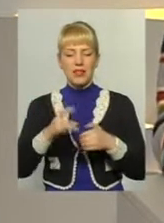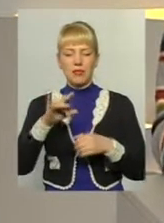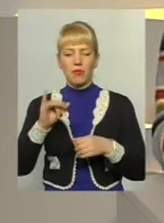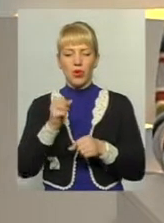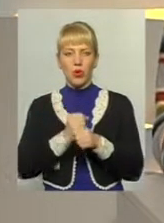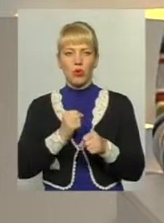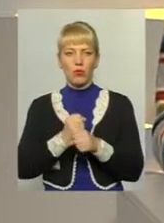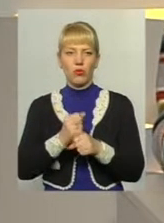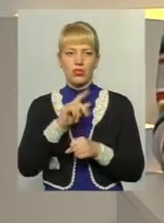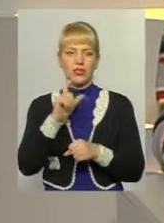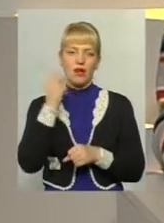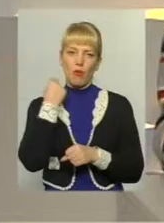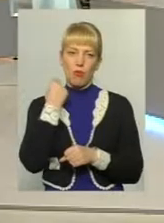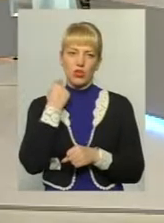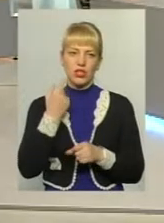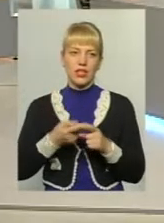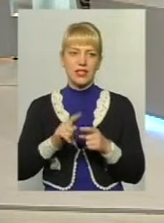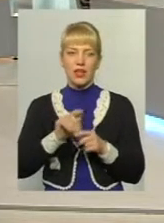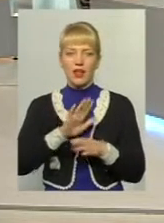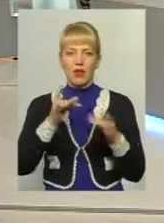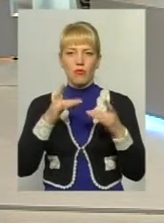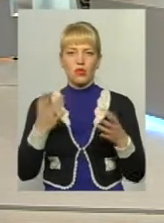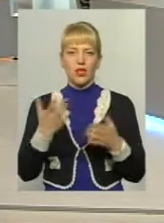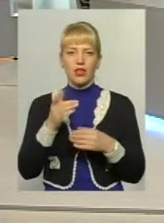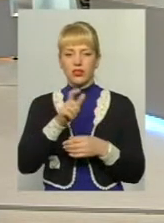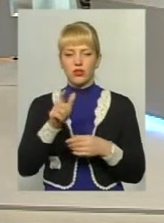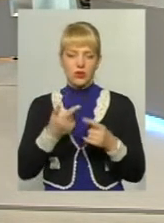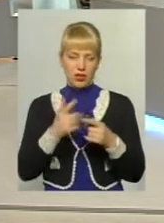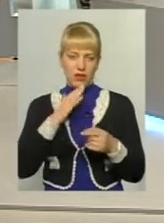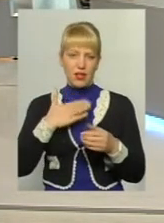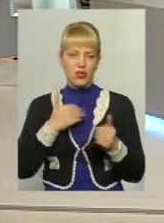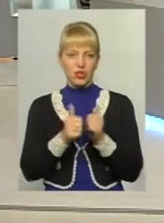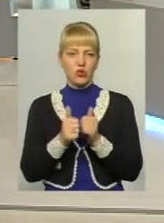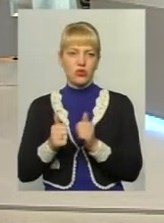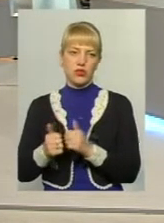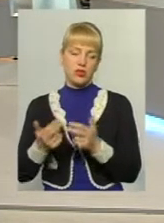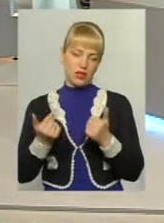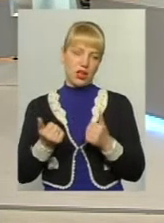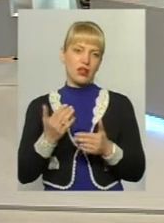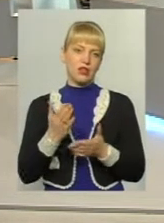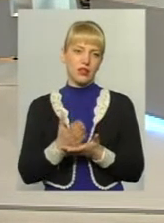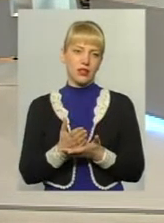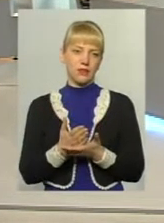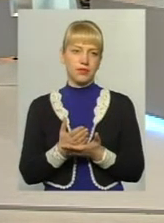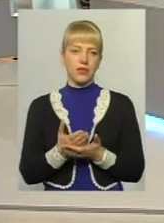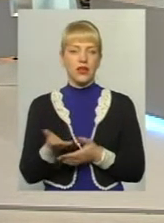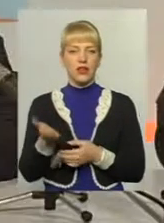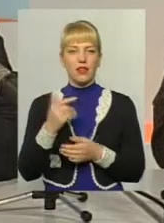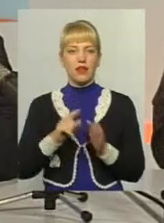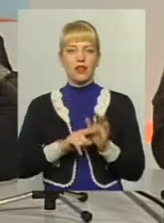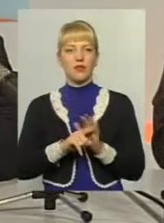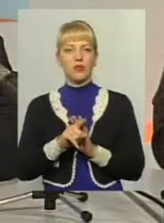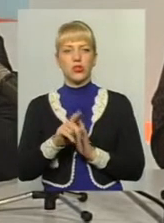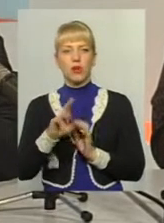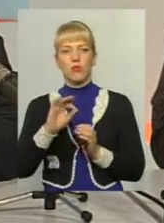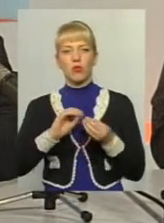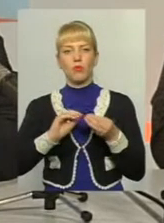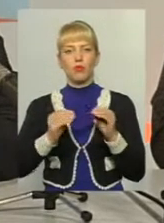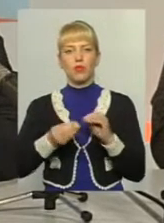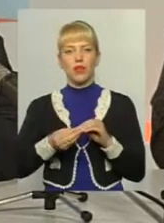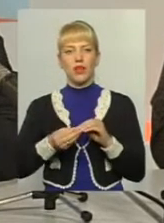перед ОСББ, які недоплачують за рахунок ремонтно-резервних цих фондів. Але це дуже цікава тема. А є якийсь